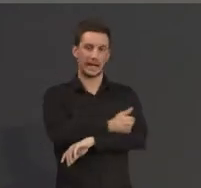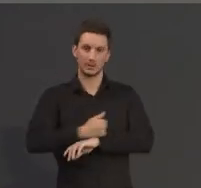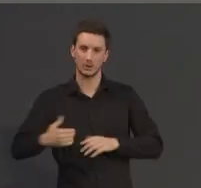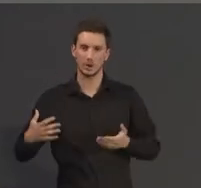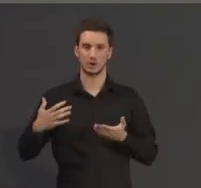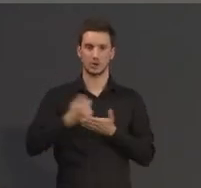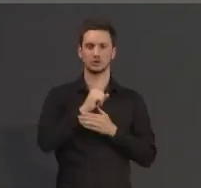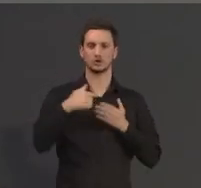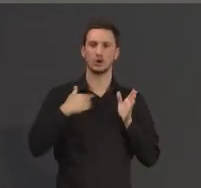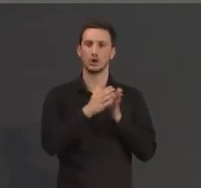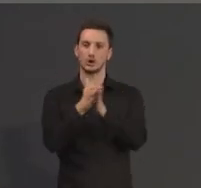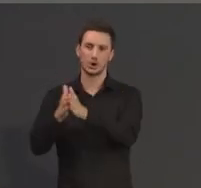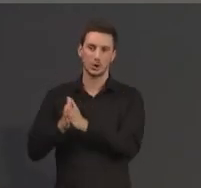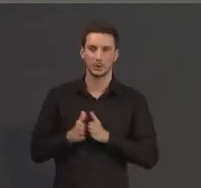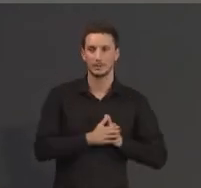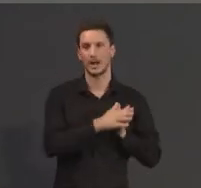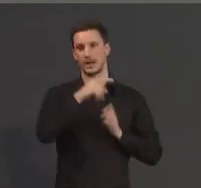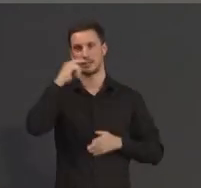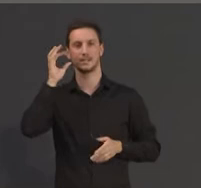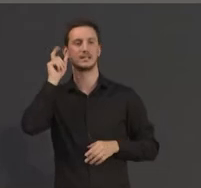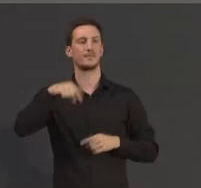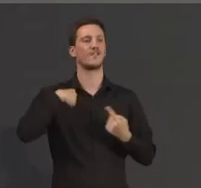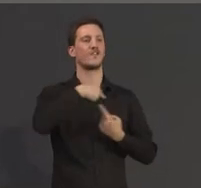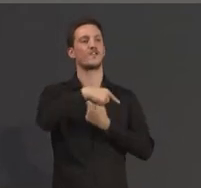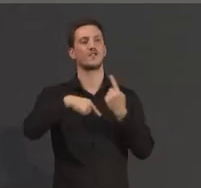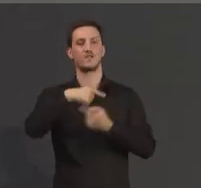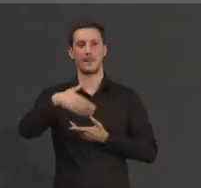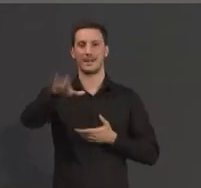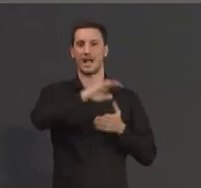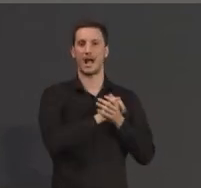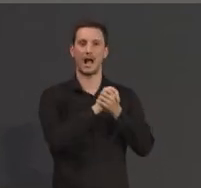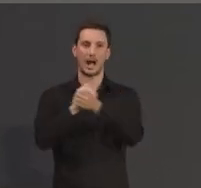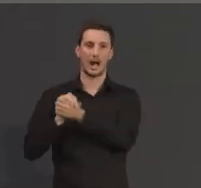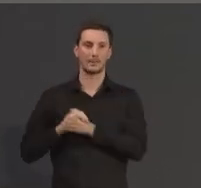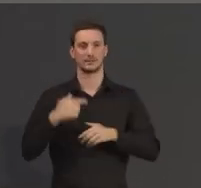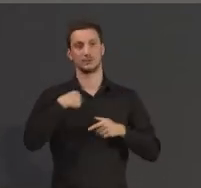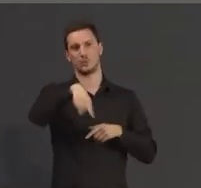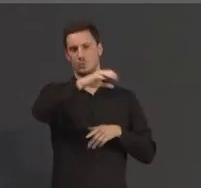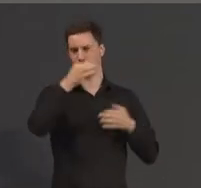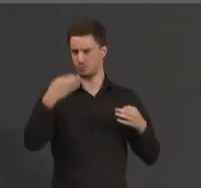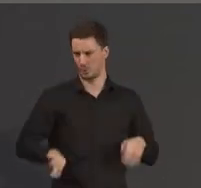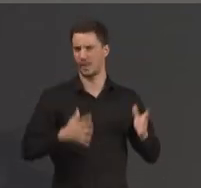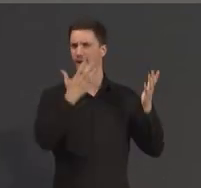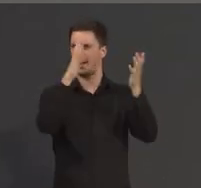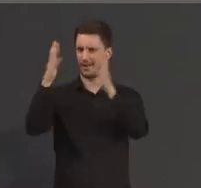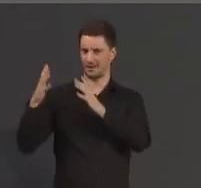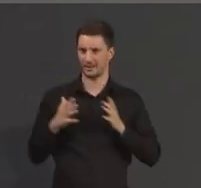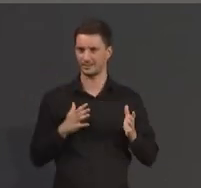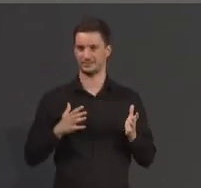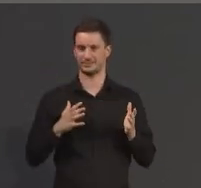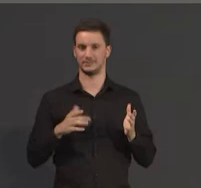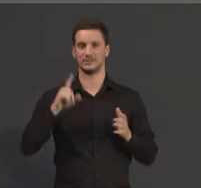els vostres companys i companyes i també els familiars i amics us aplaudeixin i els hi demanem, us